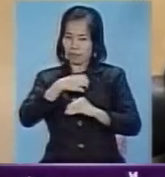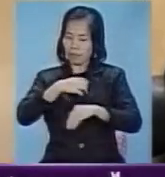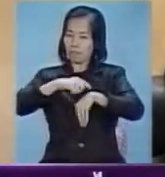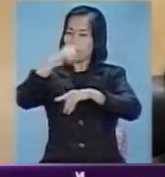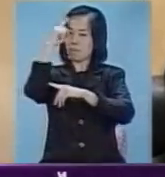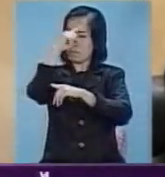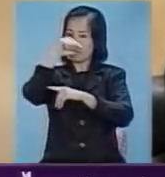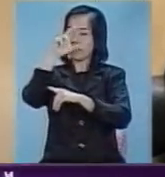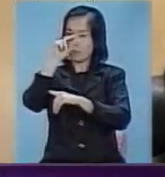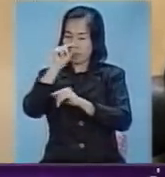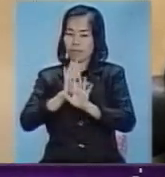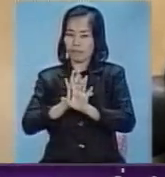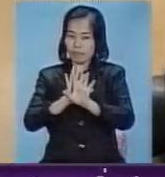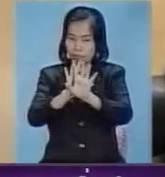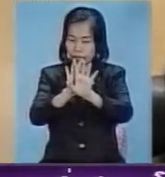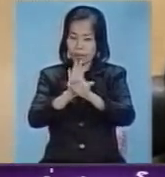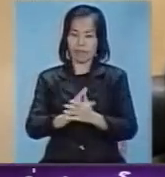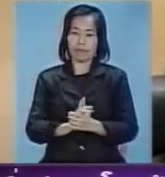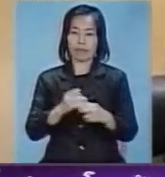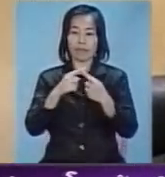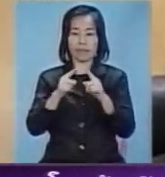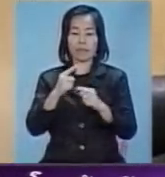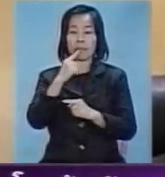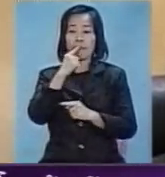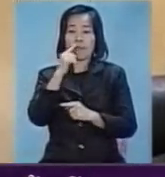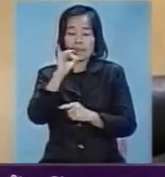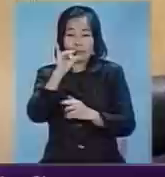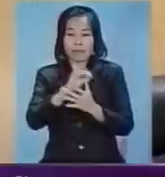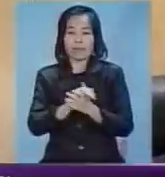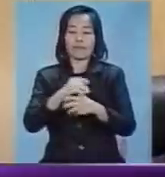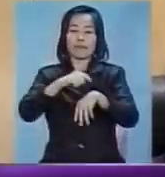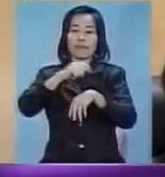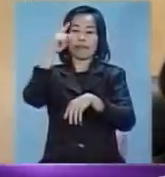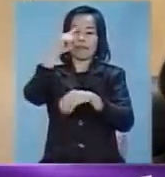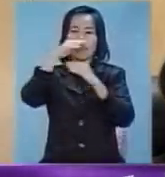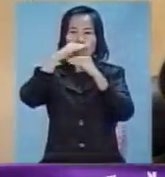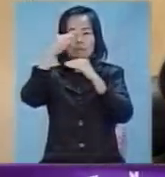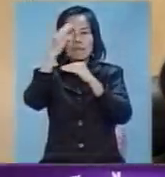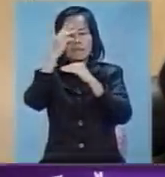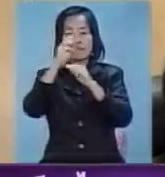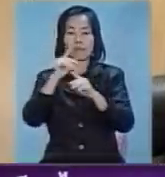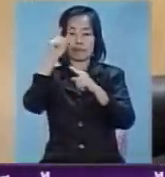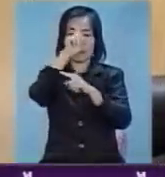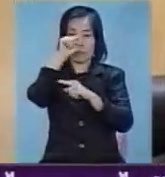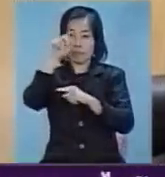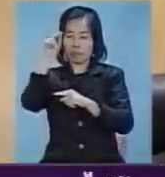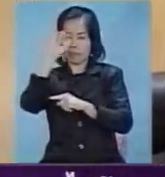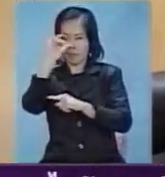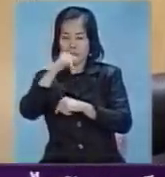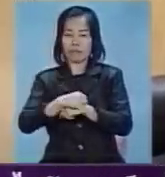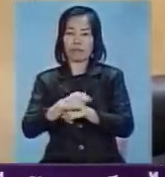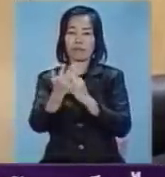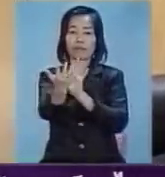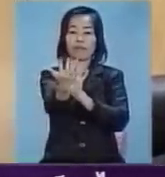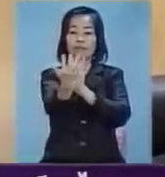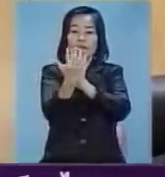อนบายโม hadiแต่ว่าไม่ทำออกครับปล cit 15.30.ท่ก็เคลื่อน